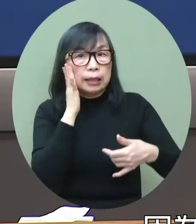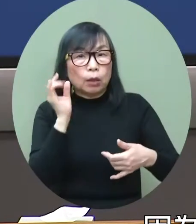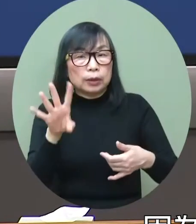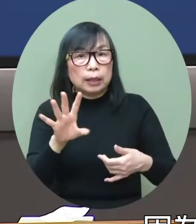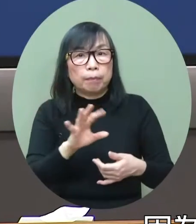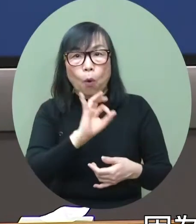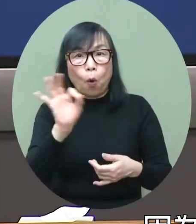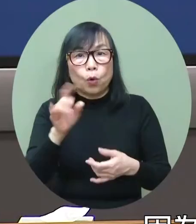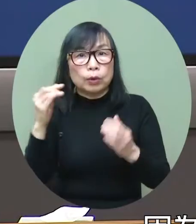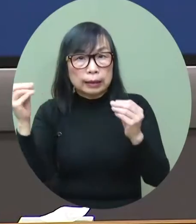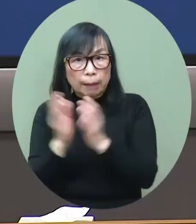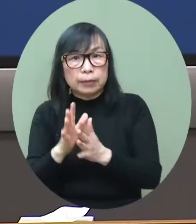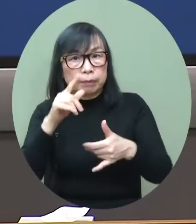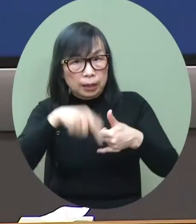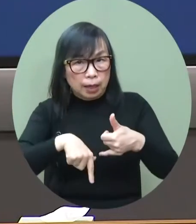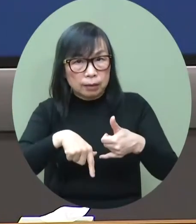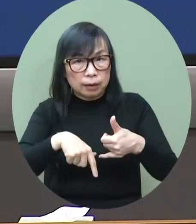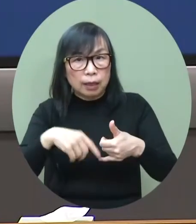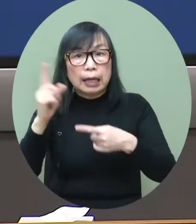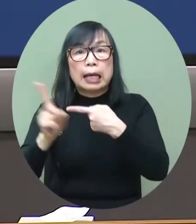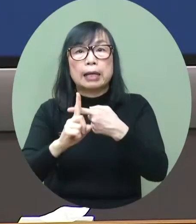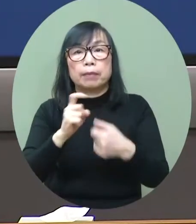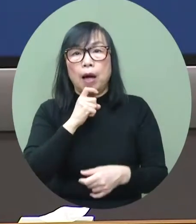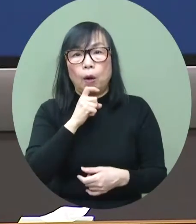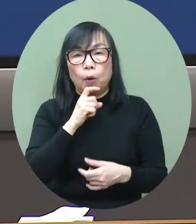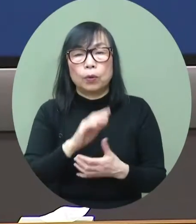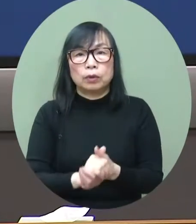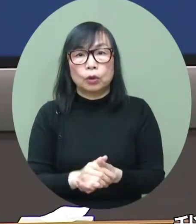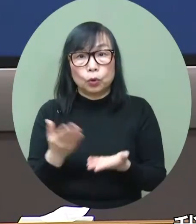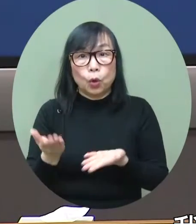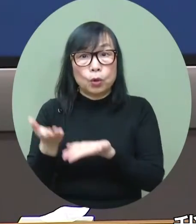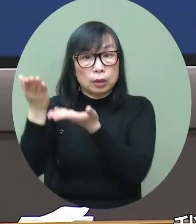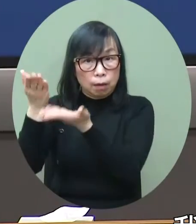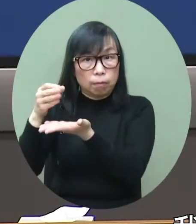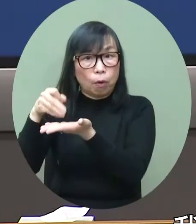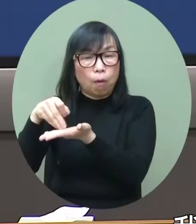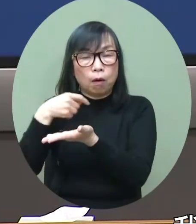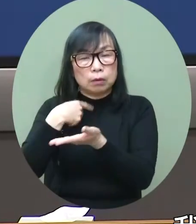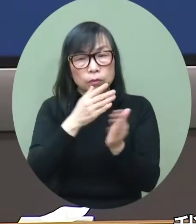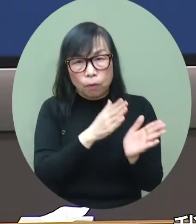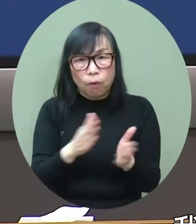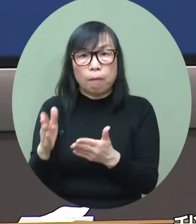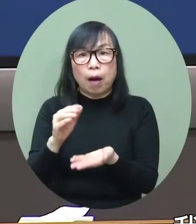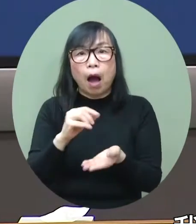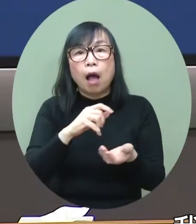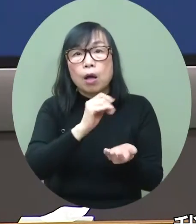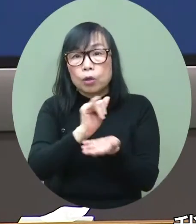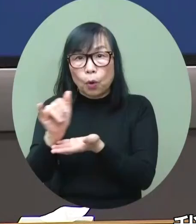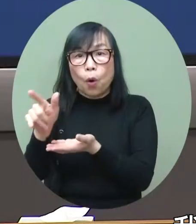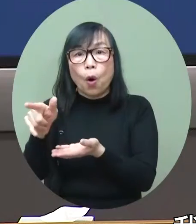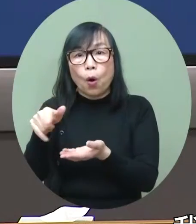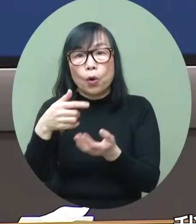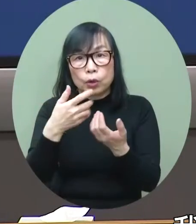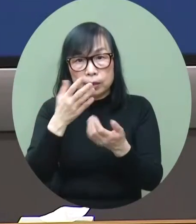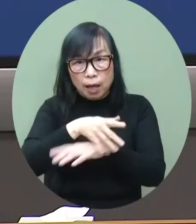有感染人士在那裡住的，因為有風險，所以他呈報了之後，我們就會安排送他去一間社區隔